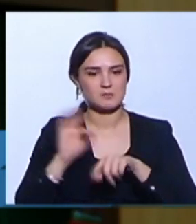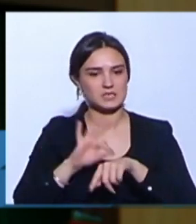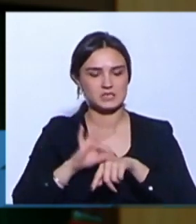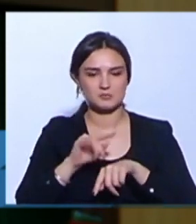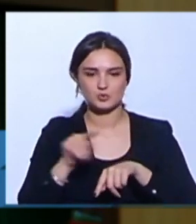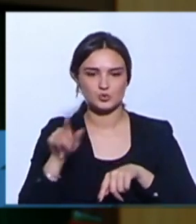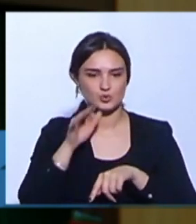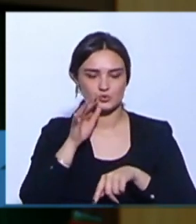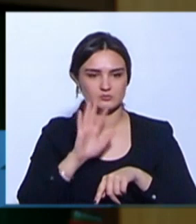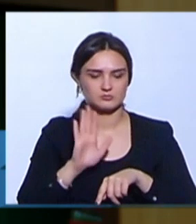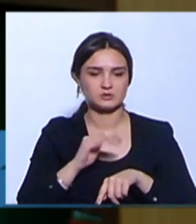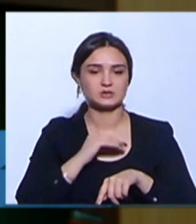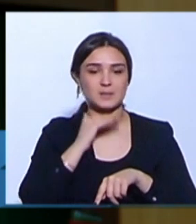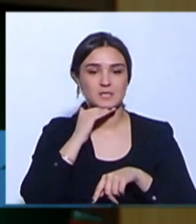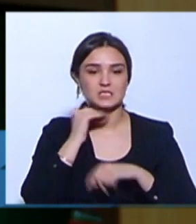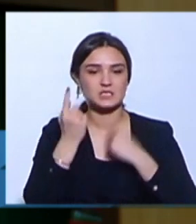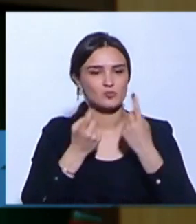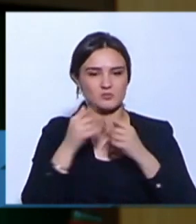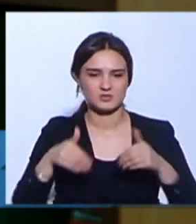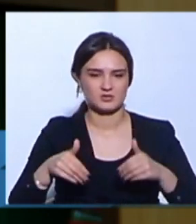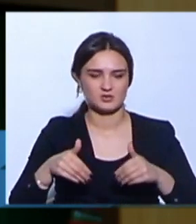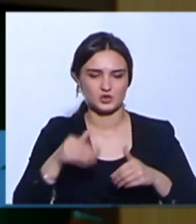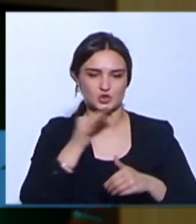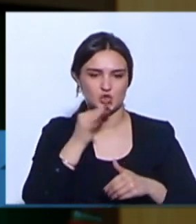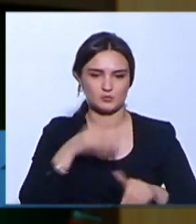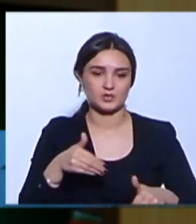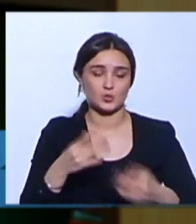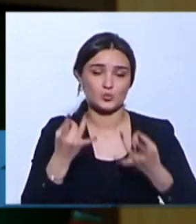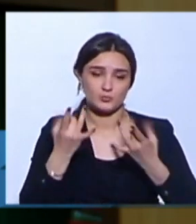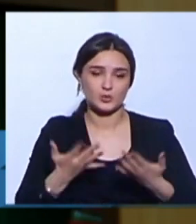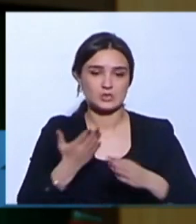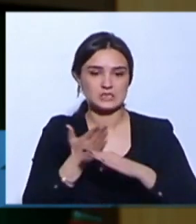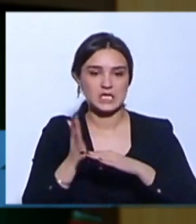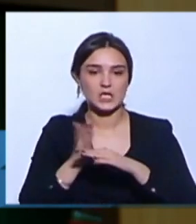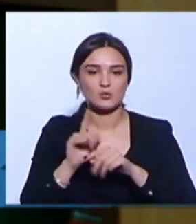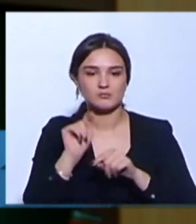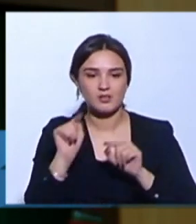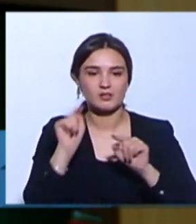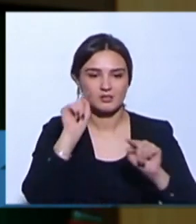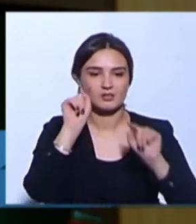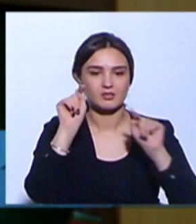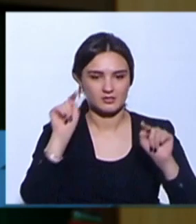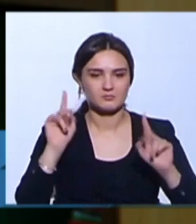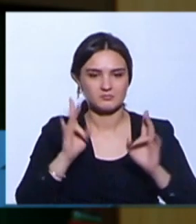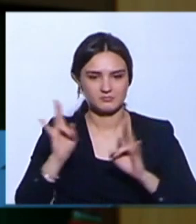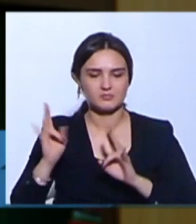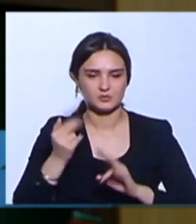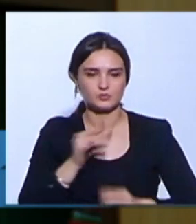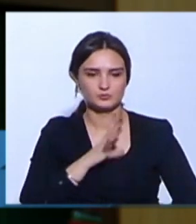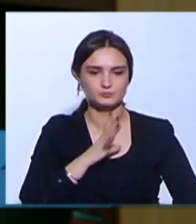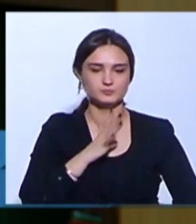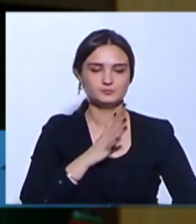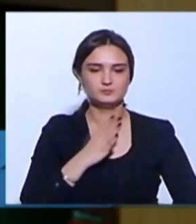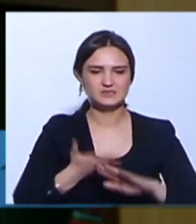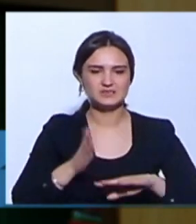დროს. საკმარისი მონაცემი ამაზე ჯერჯერობით არ არსებობს. უბრალოდ ცალკეული შემთხვევები ნამდვილად იყო აღწერილი